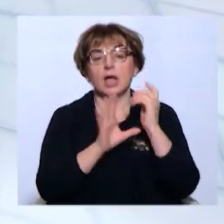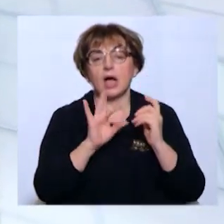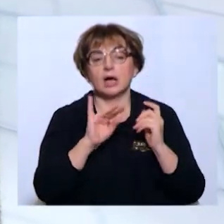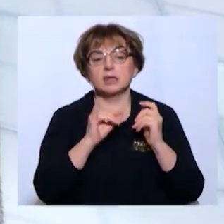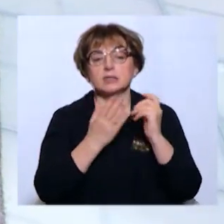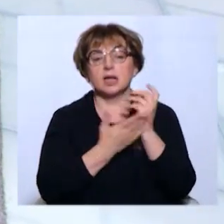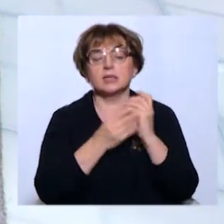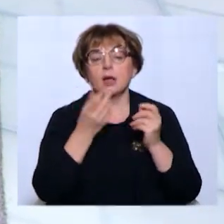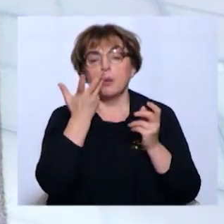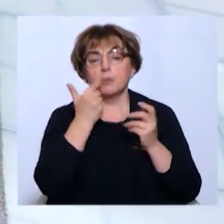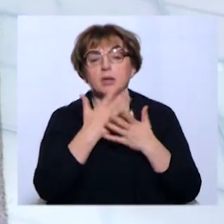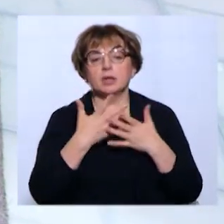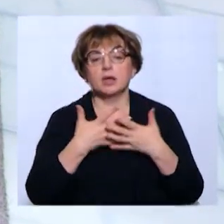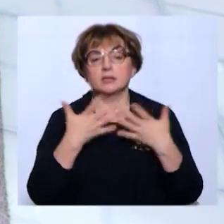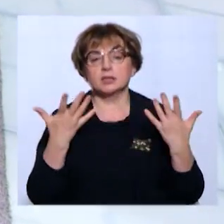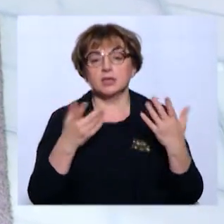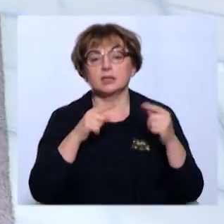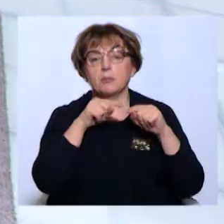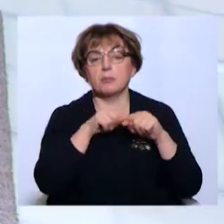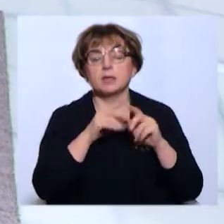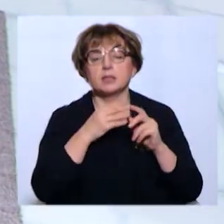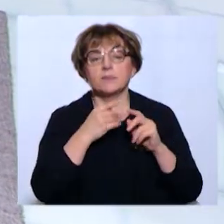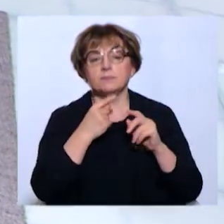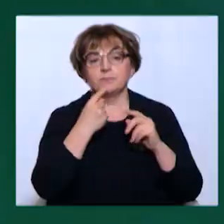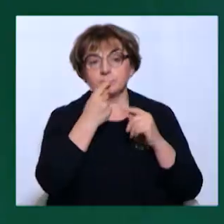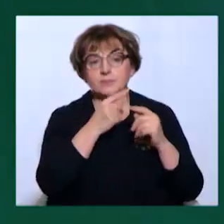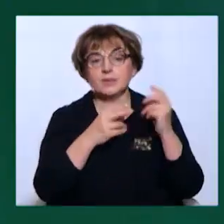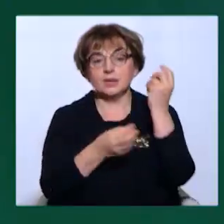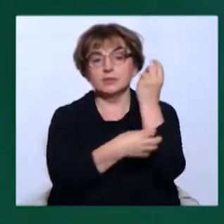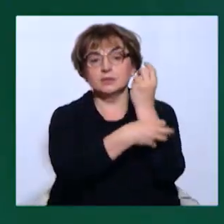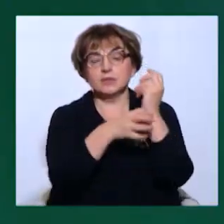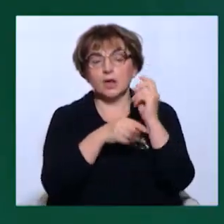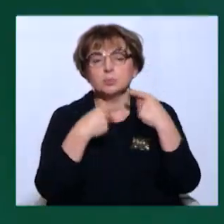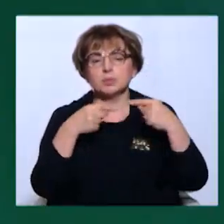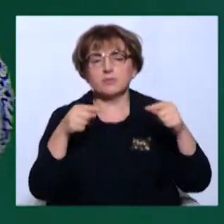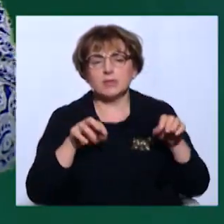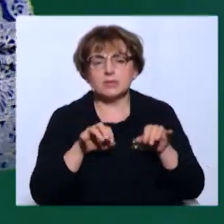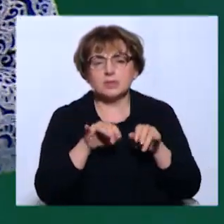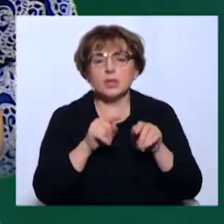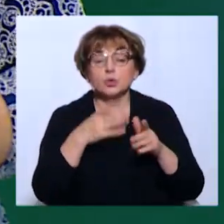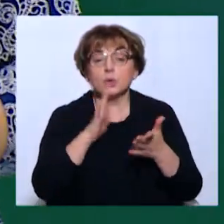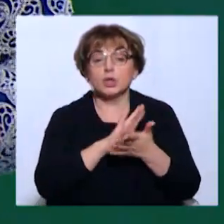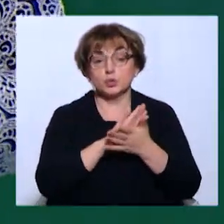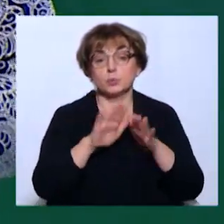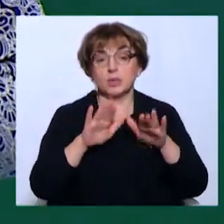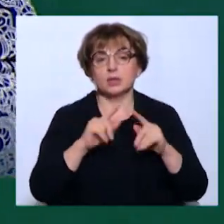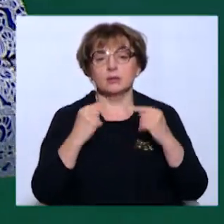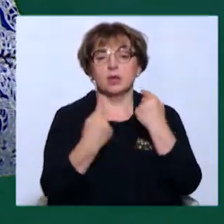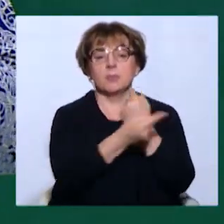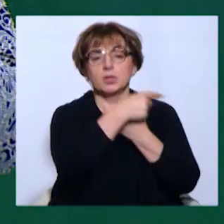არის ღია ფერის და მასზე სახლობს მღიერები, თუ ის არის სუფთა გარემოში.